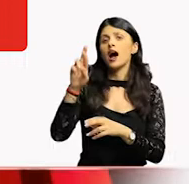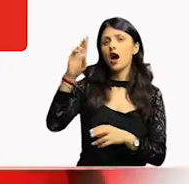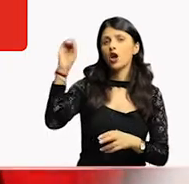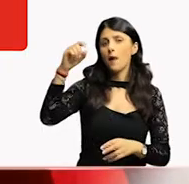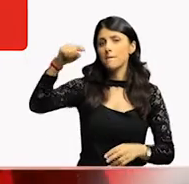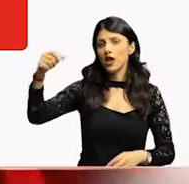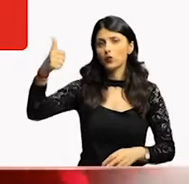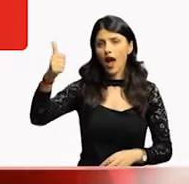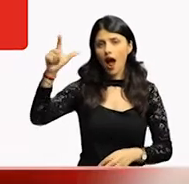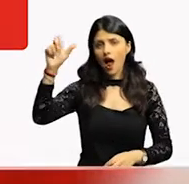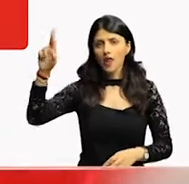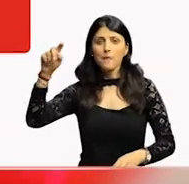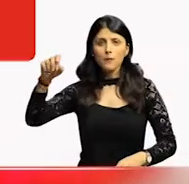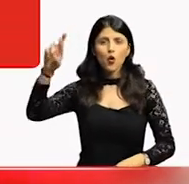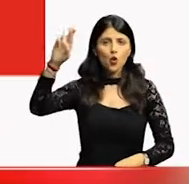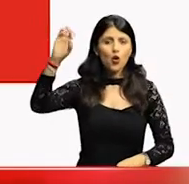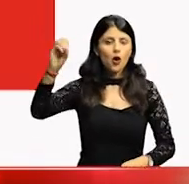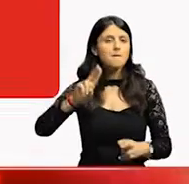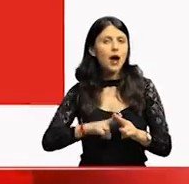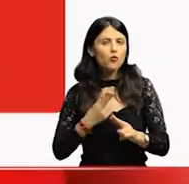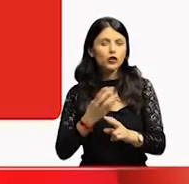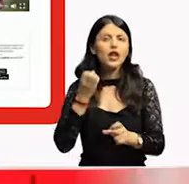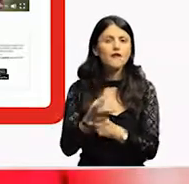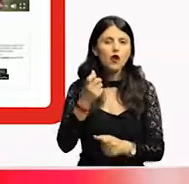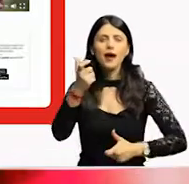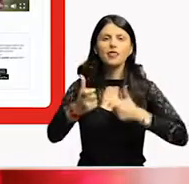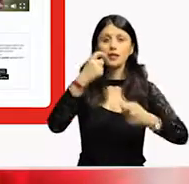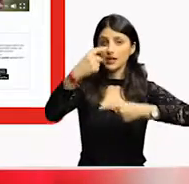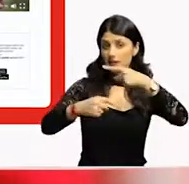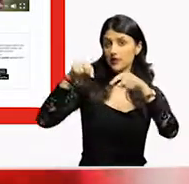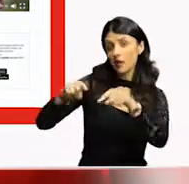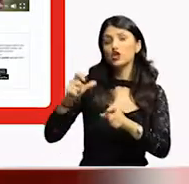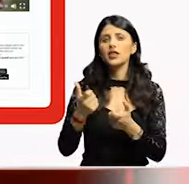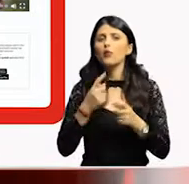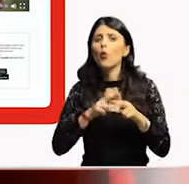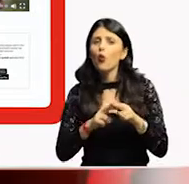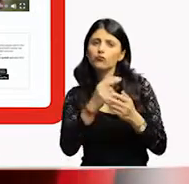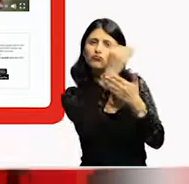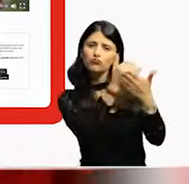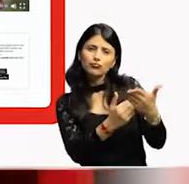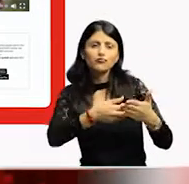compatibilitatea telefoanelor mobile cu sistemul RoAlert sunt disponibile pe portalul